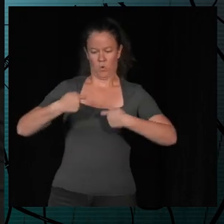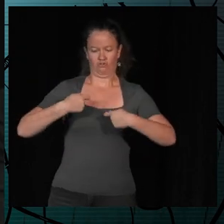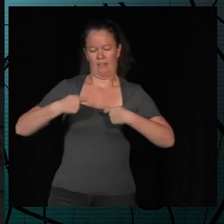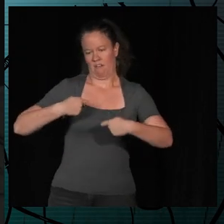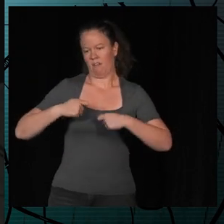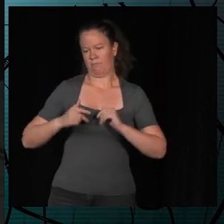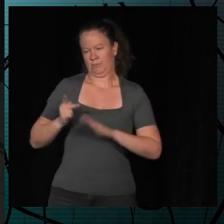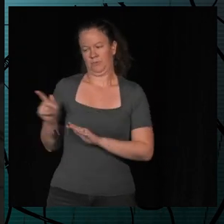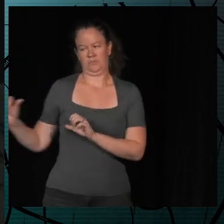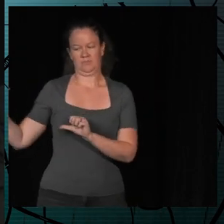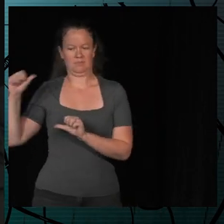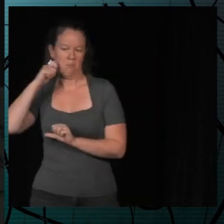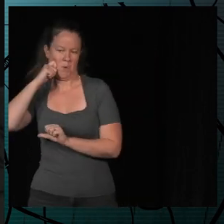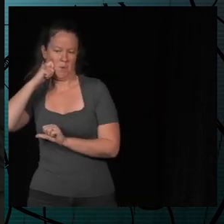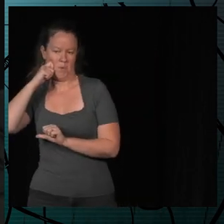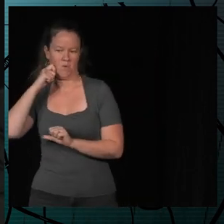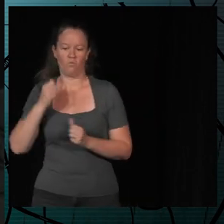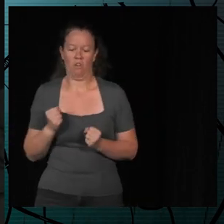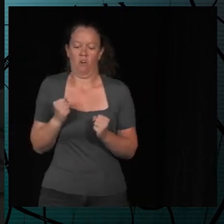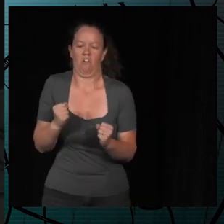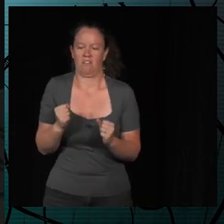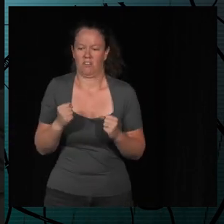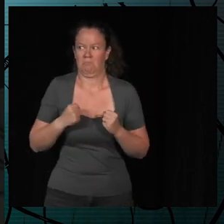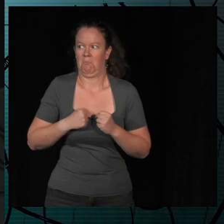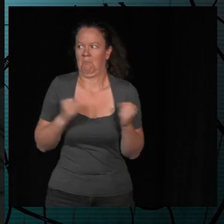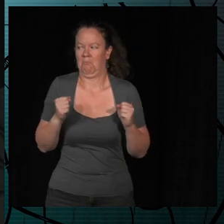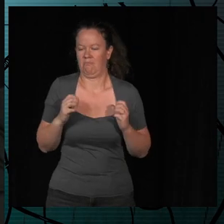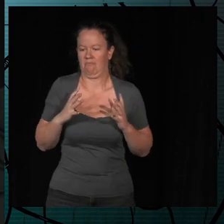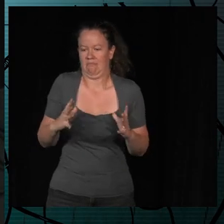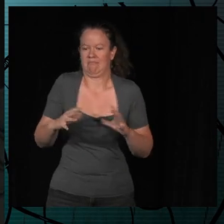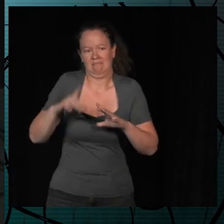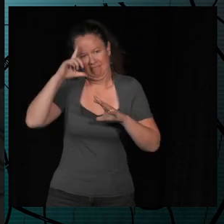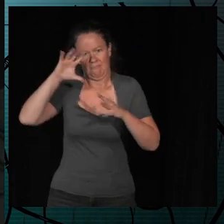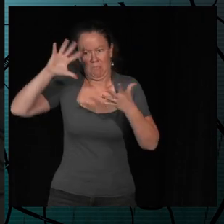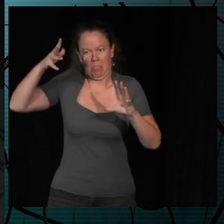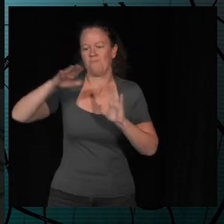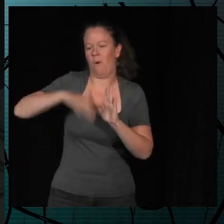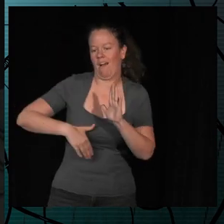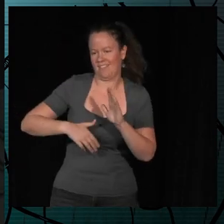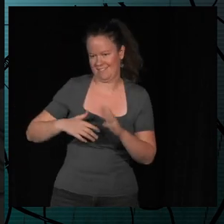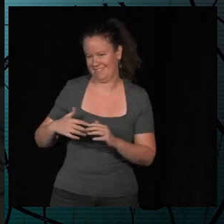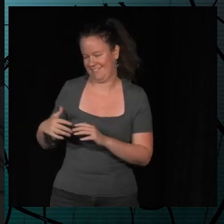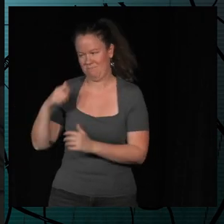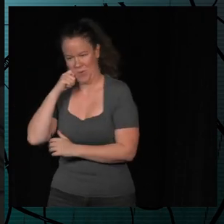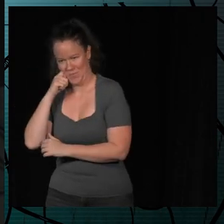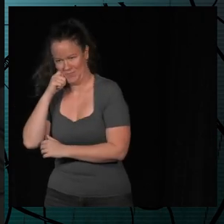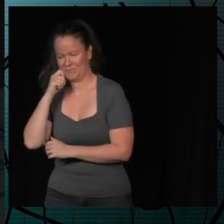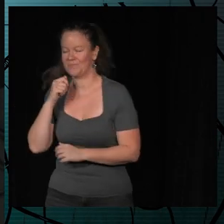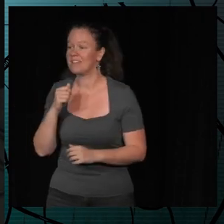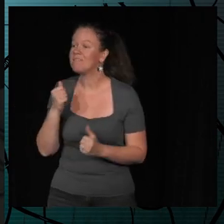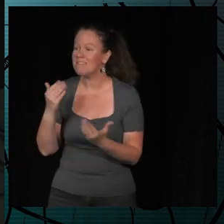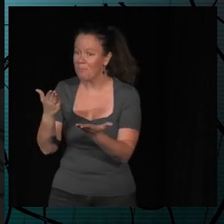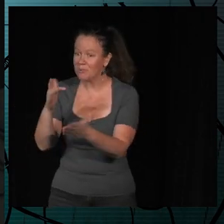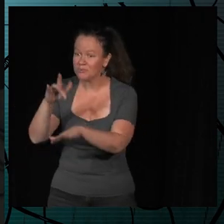craquer quand il y a l'autre en face avec que tout seul c'est un peu basique mais juste pour dire si vous voulez faire cette